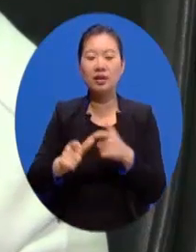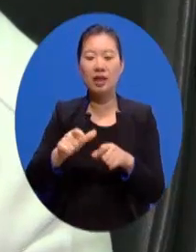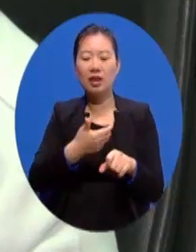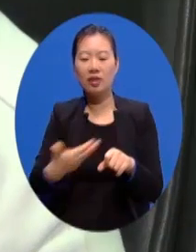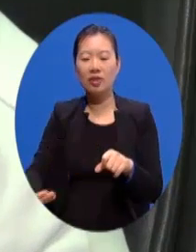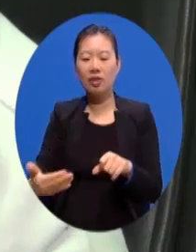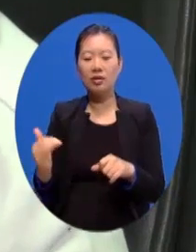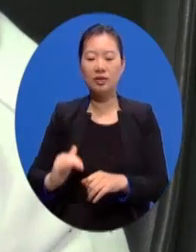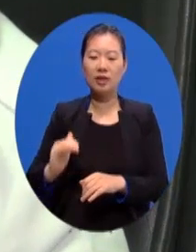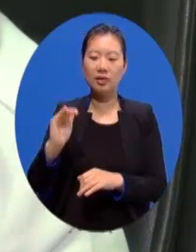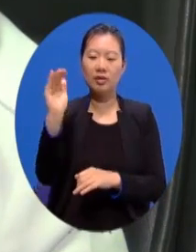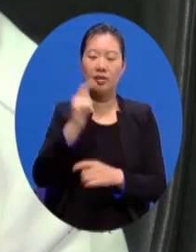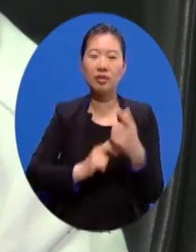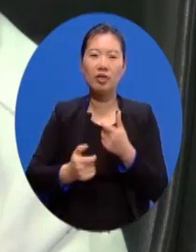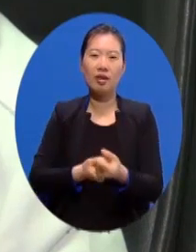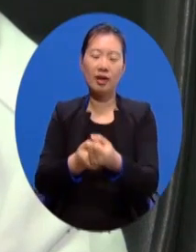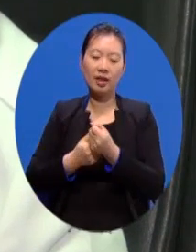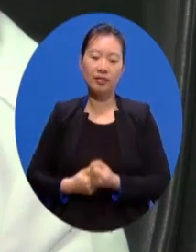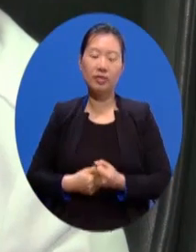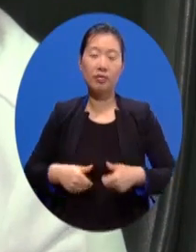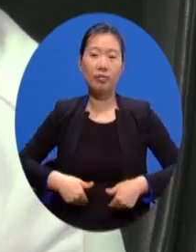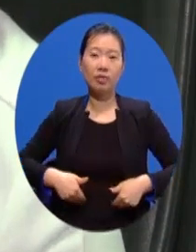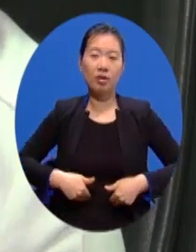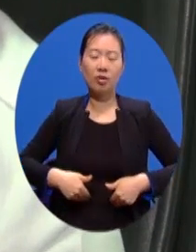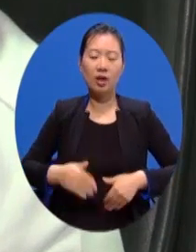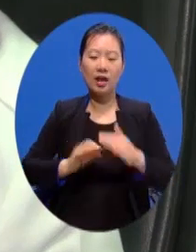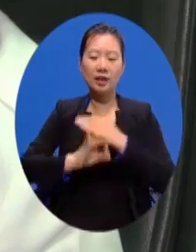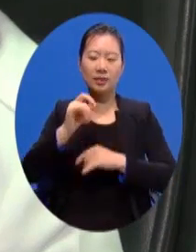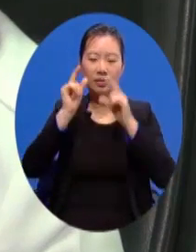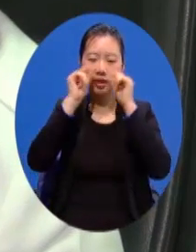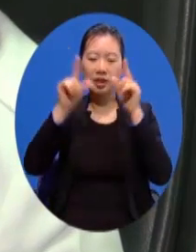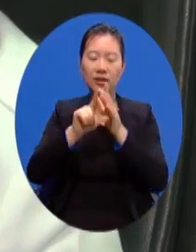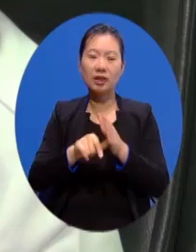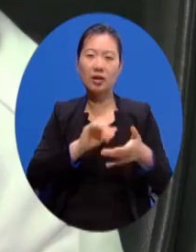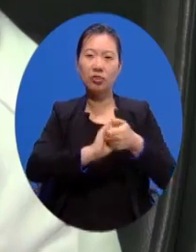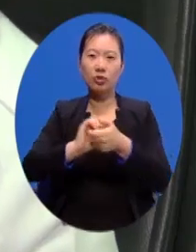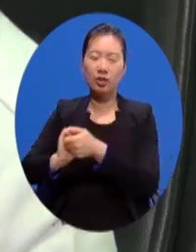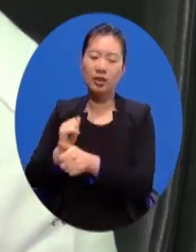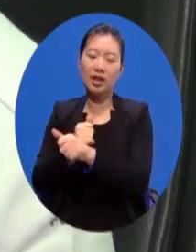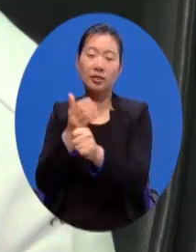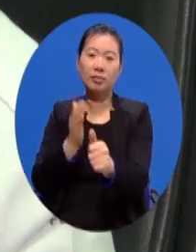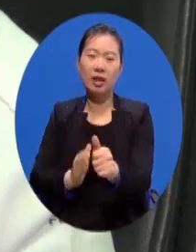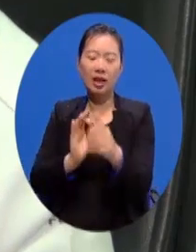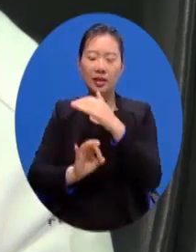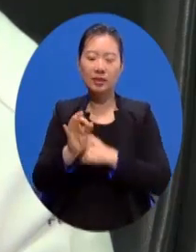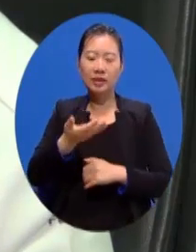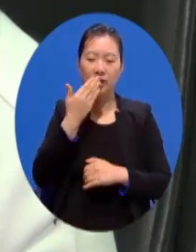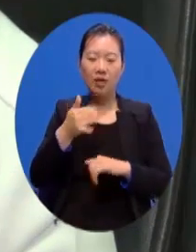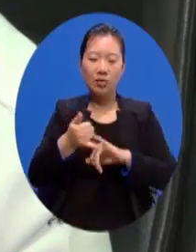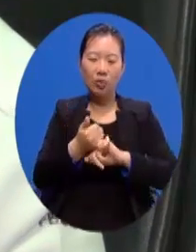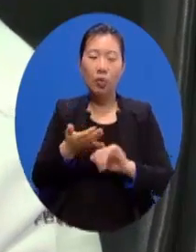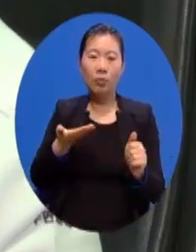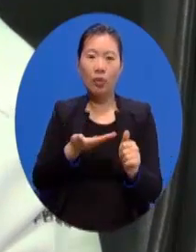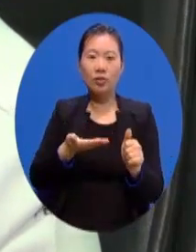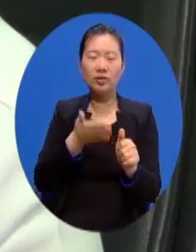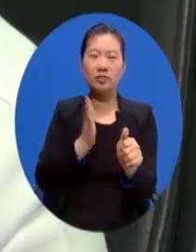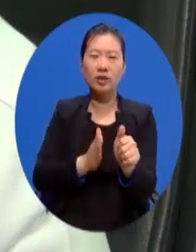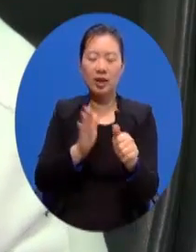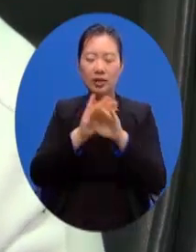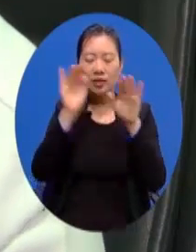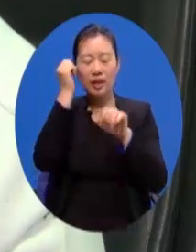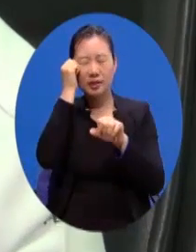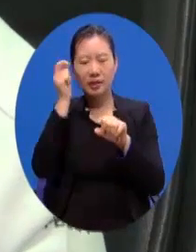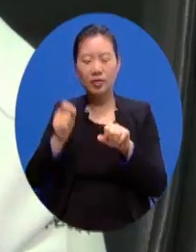점점 단계적으로 조금 앞당겨야 됩니다. 그 다음에 아침에 일어나는 시간은 규칙적으로 하시고 아침 식사를 꼭 먹이시고요. 낮잠 자는 시간은